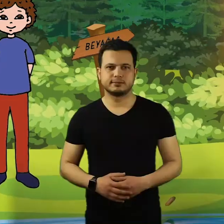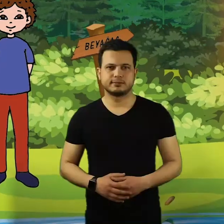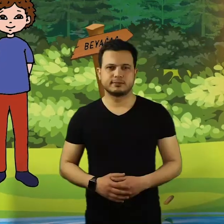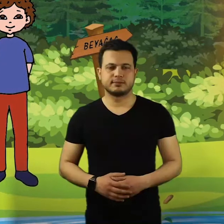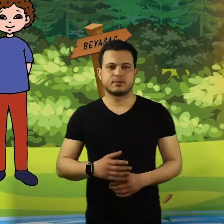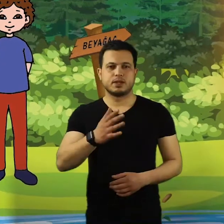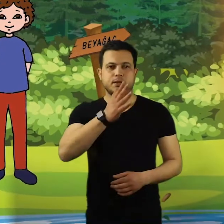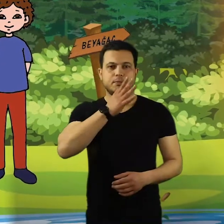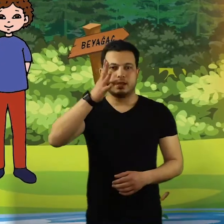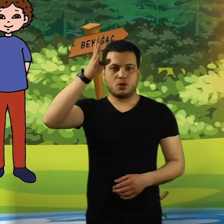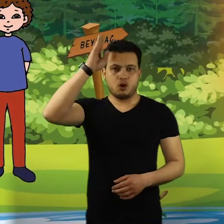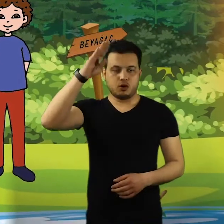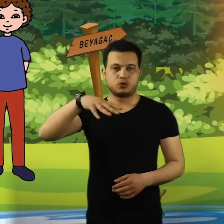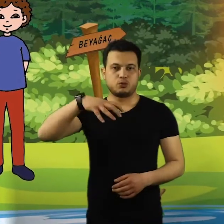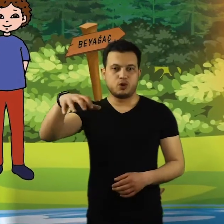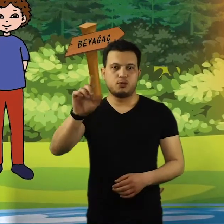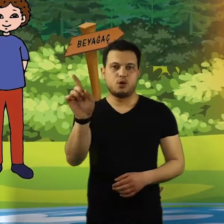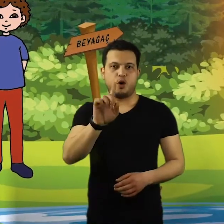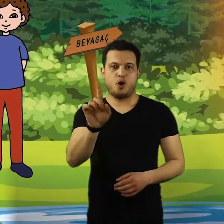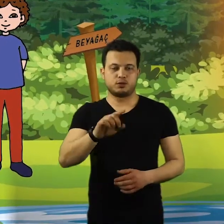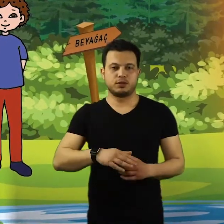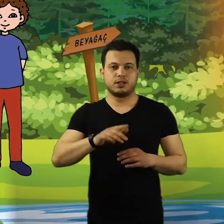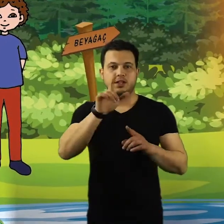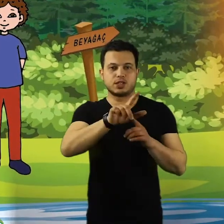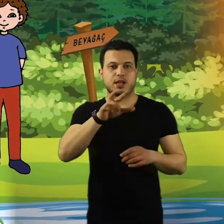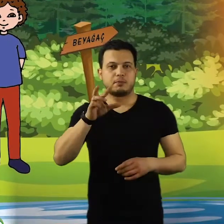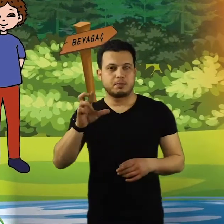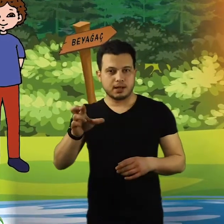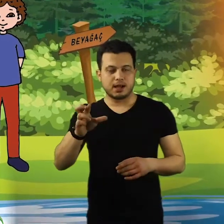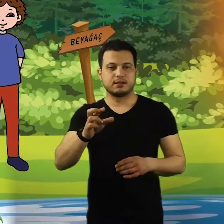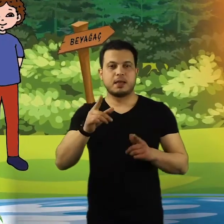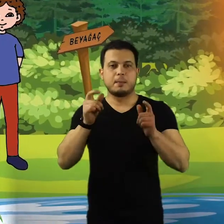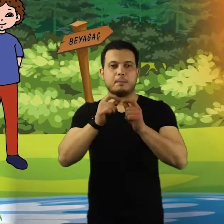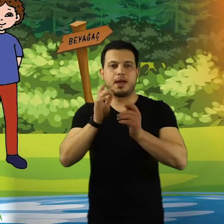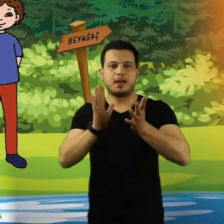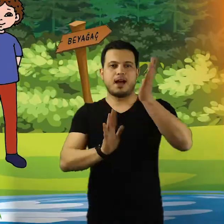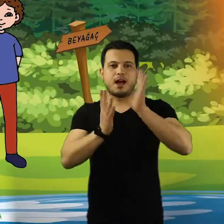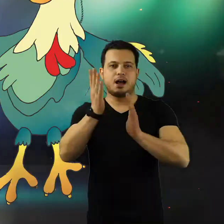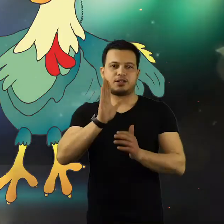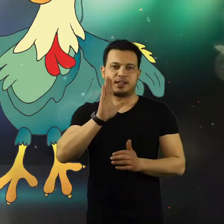Bilge Horoz serisi 10 Çınar ve Pınar Bey Ağaç'ta